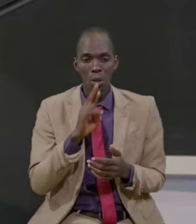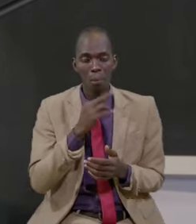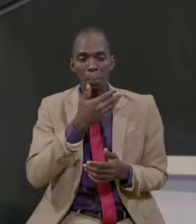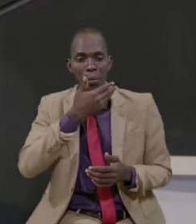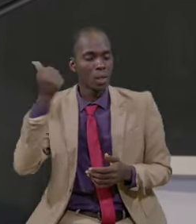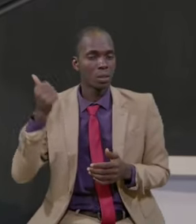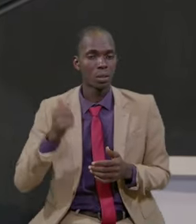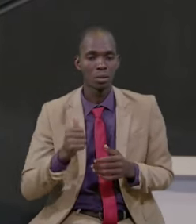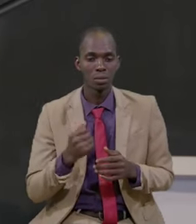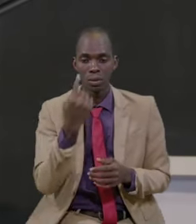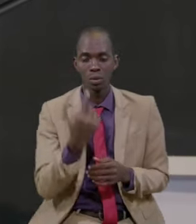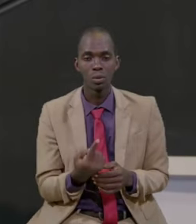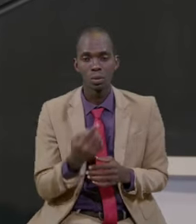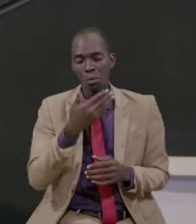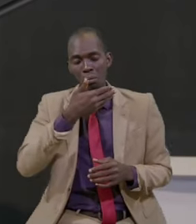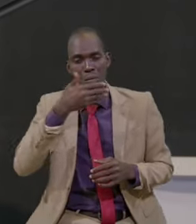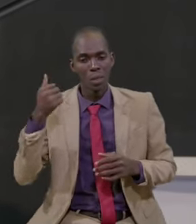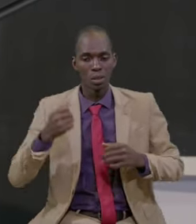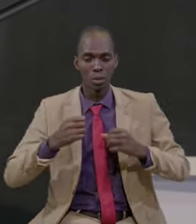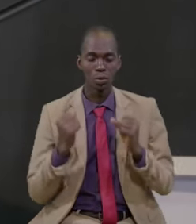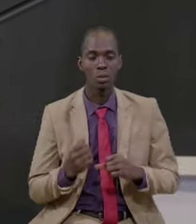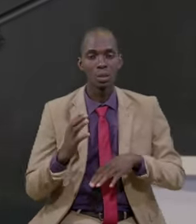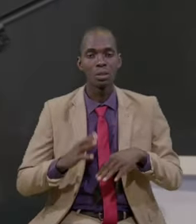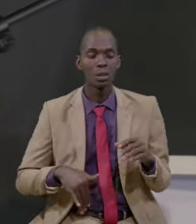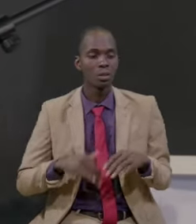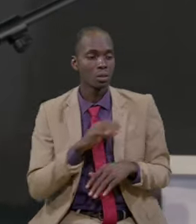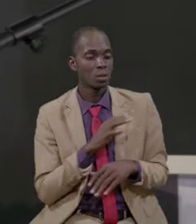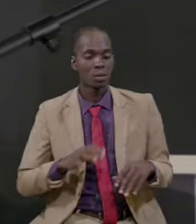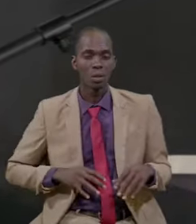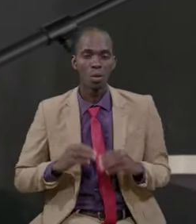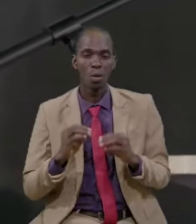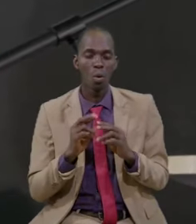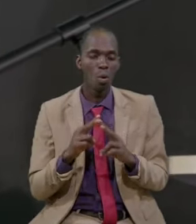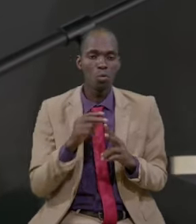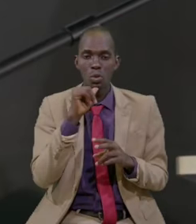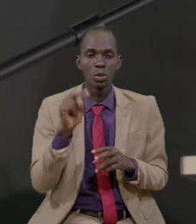besoin de la prière sacerdotale de Christ? Est-ce qu'il y a besoin de